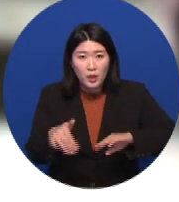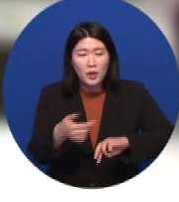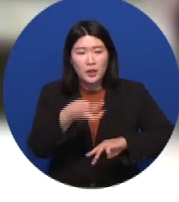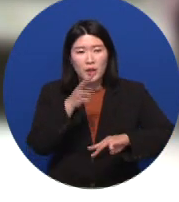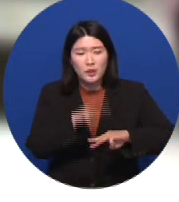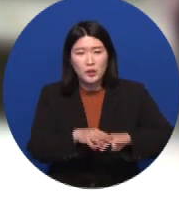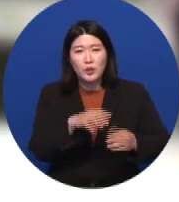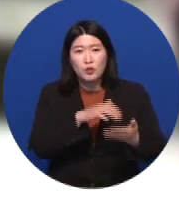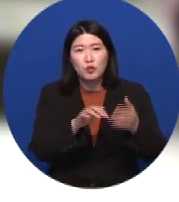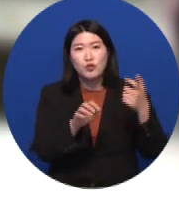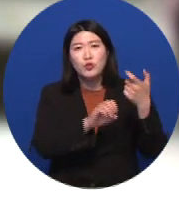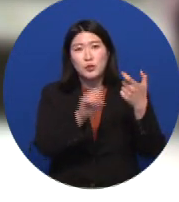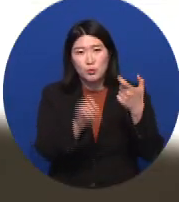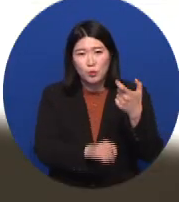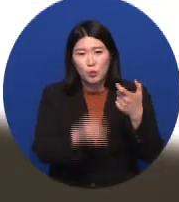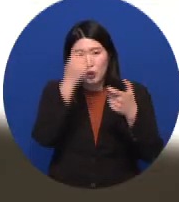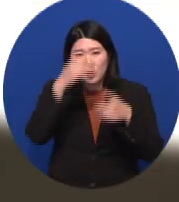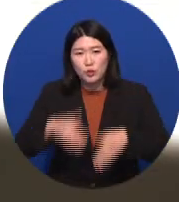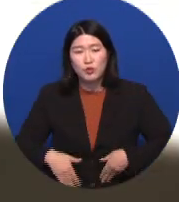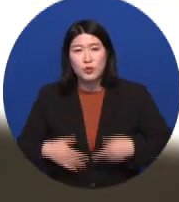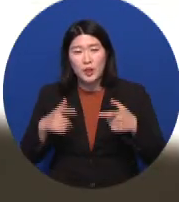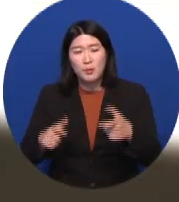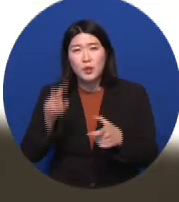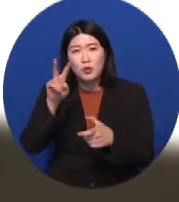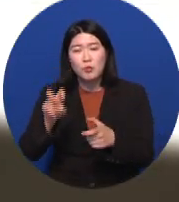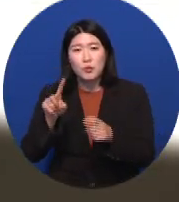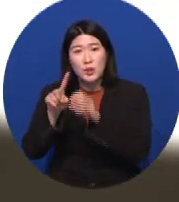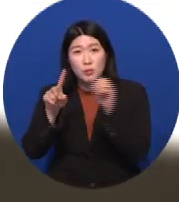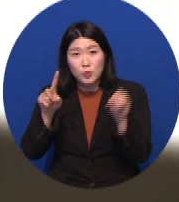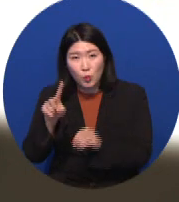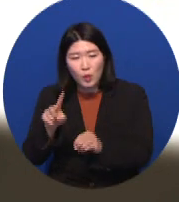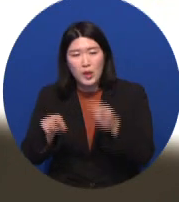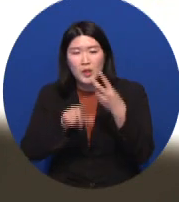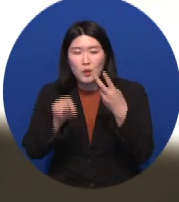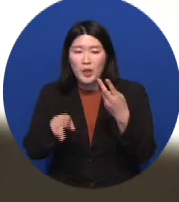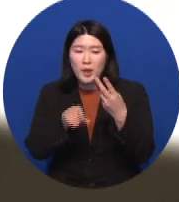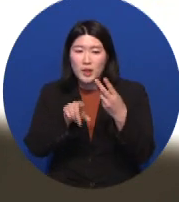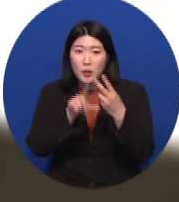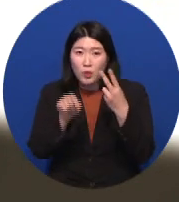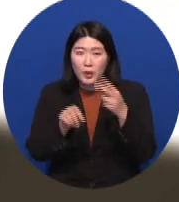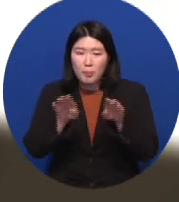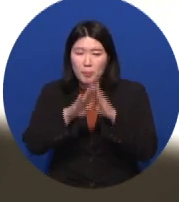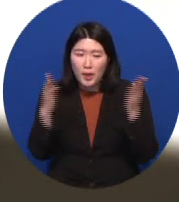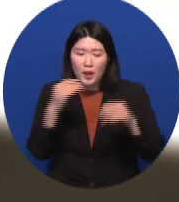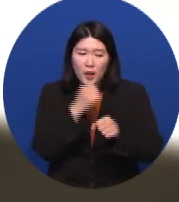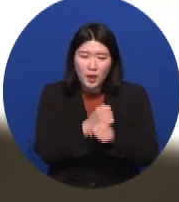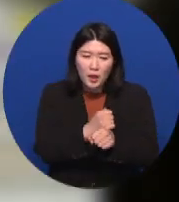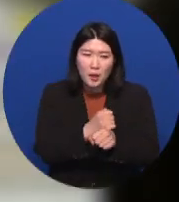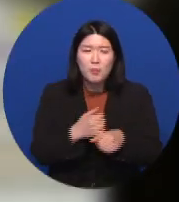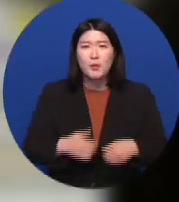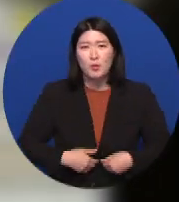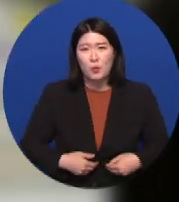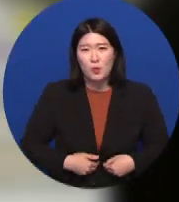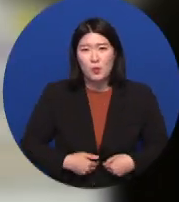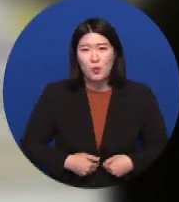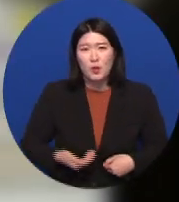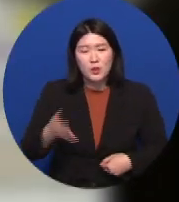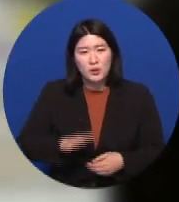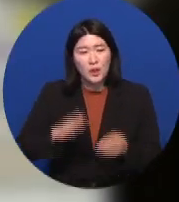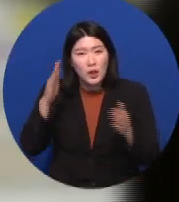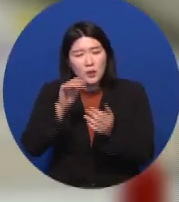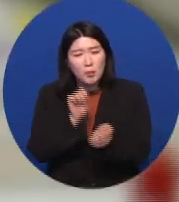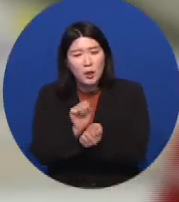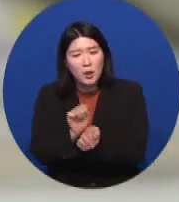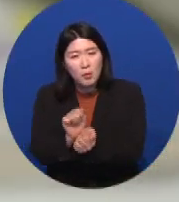충남은 21%인 154곳의 초중고가 2월에 개학해 수업 일수를 채워야 하는데 상당수